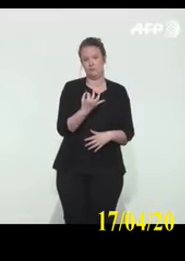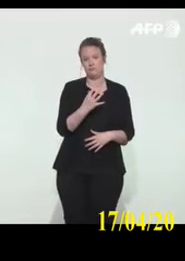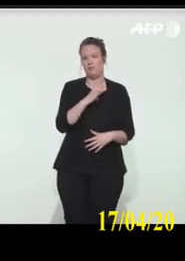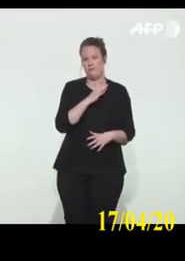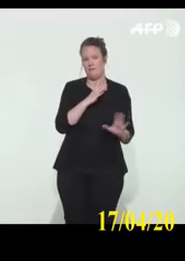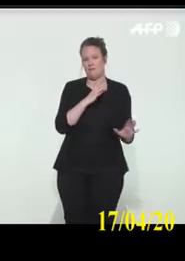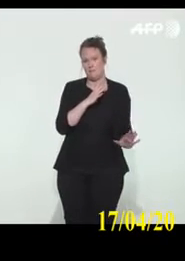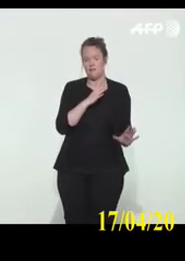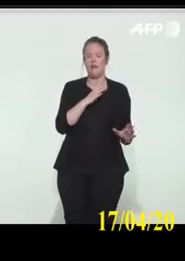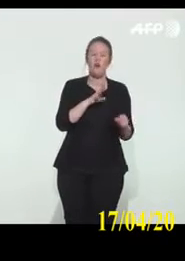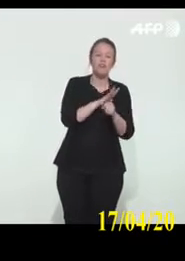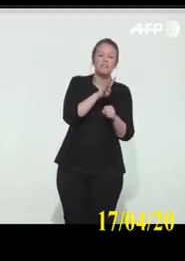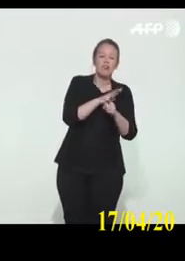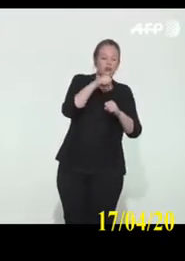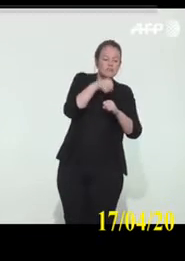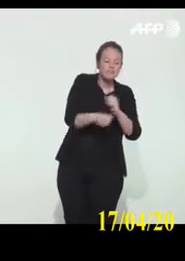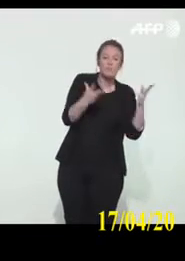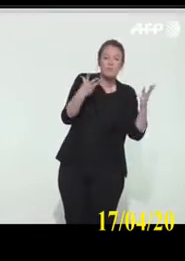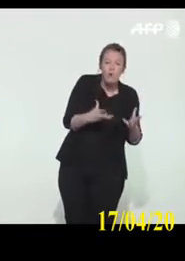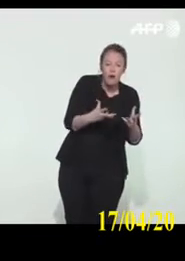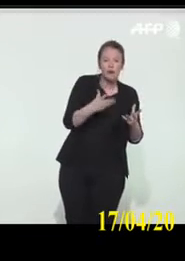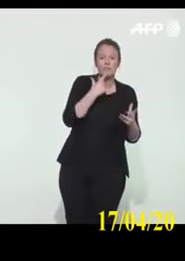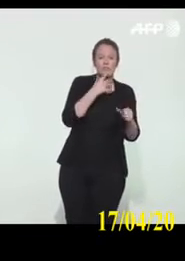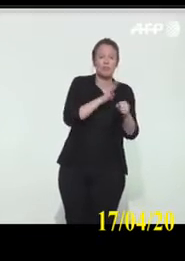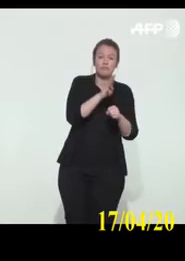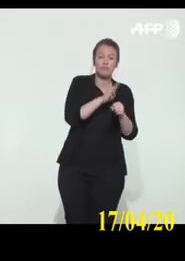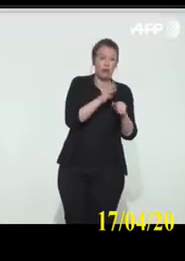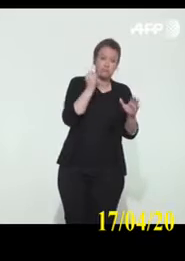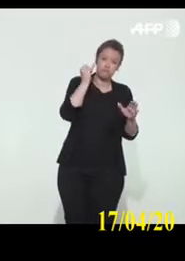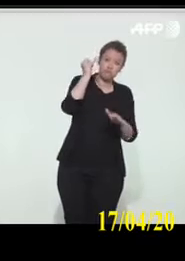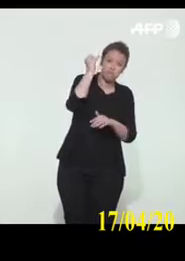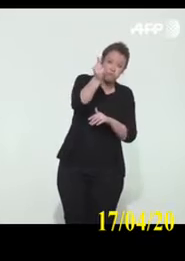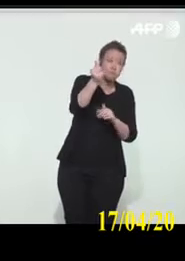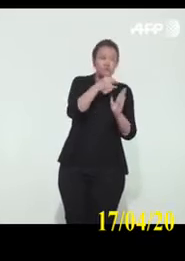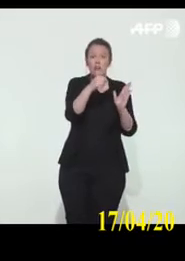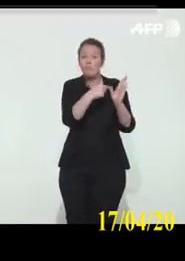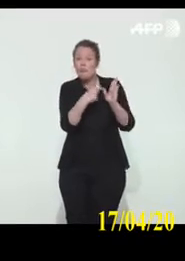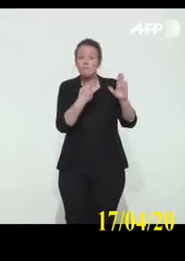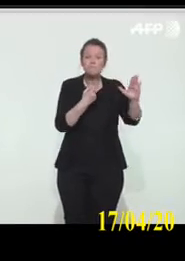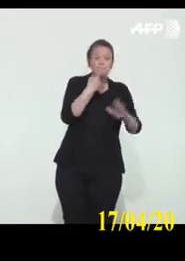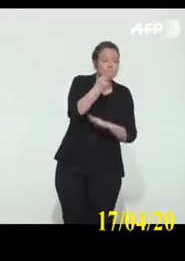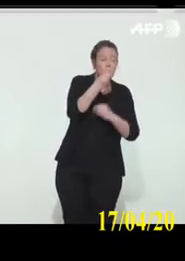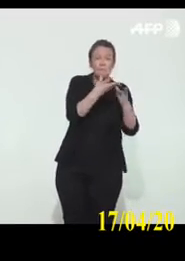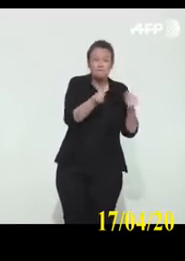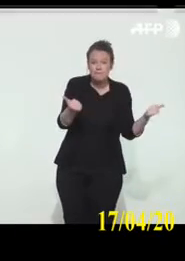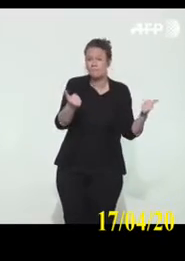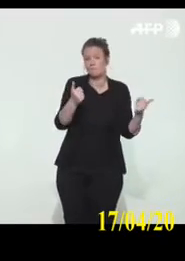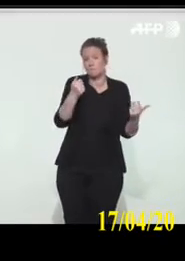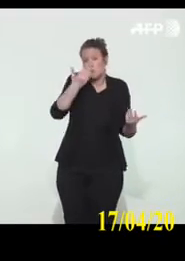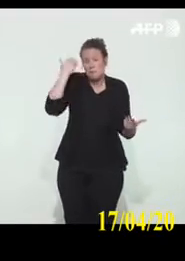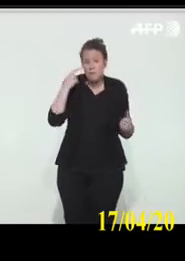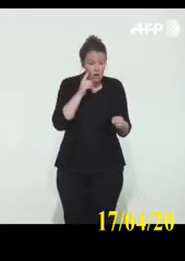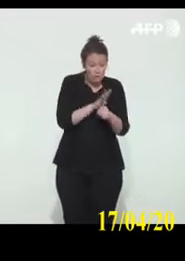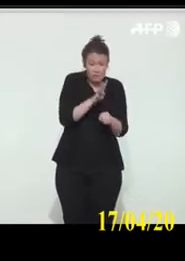se poser la question de quel type d'anticorps, est-ce qu'ils vont persister ? Mais par définition, on n'en sait rien, puisque ces anticorps sont récents. Les malades les